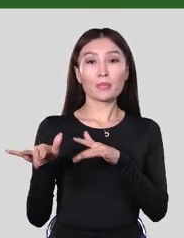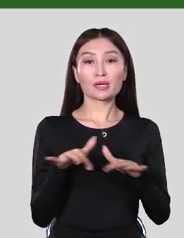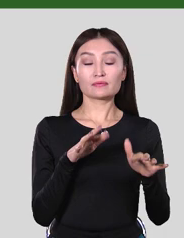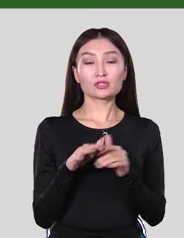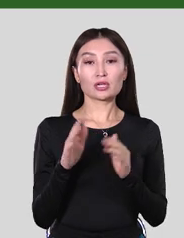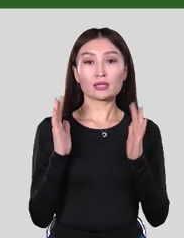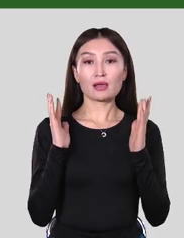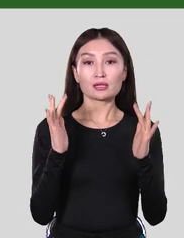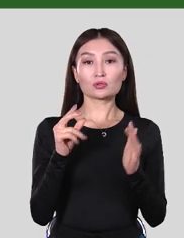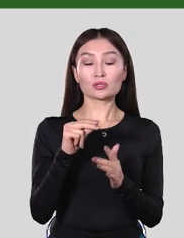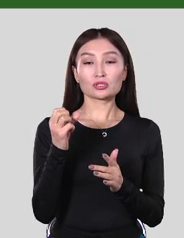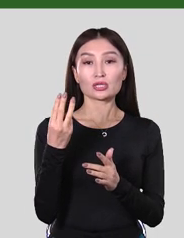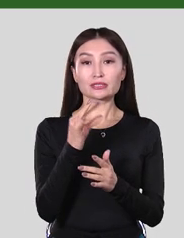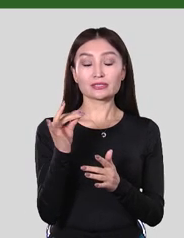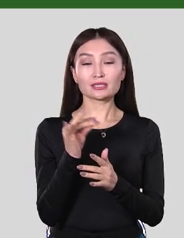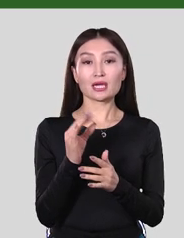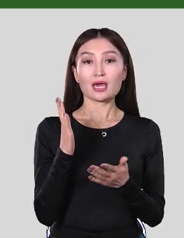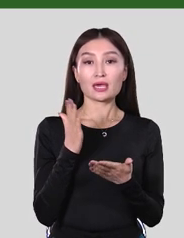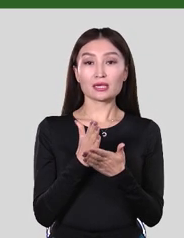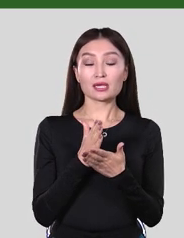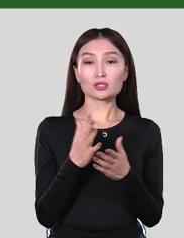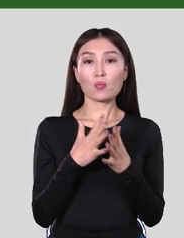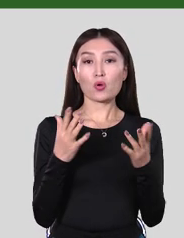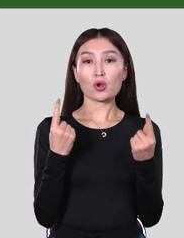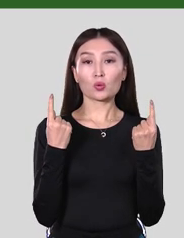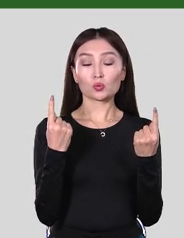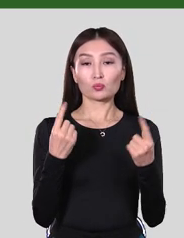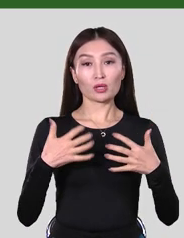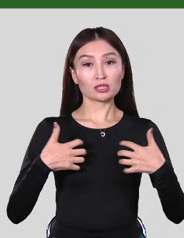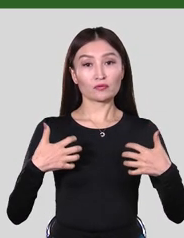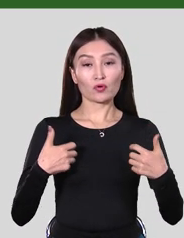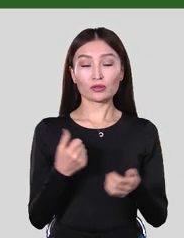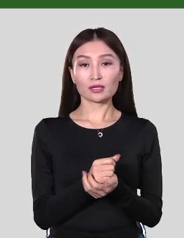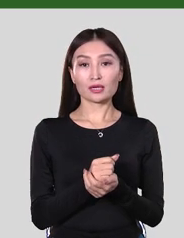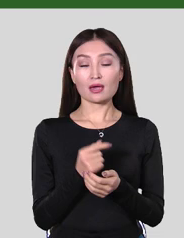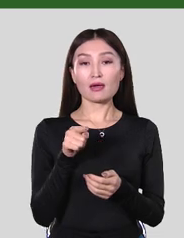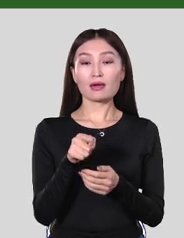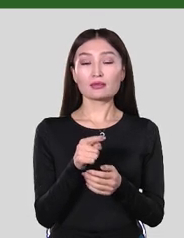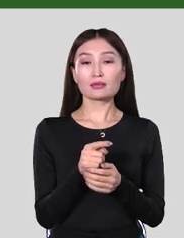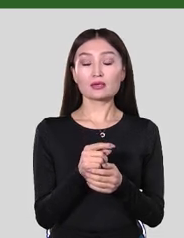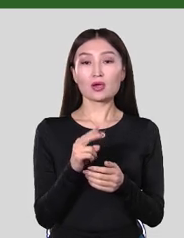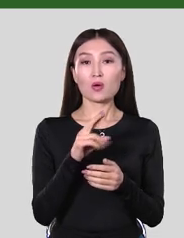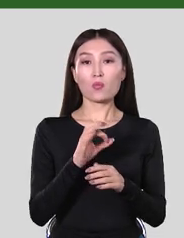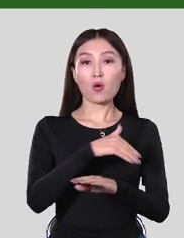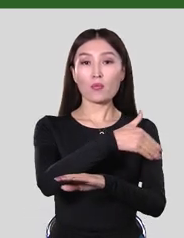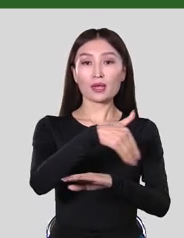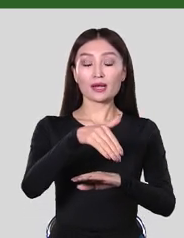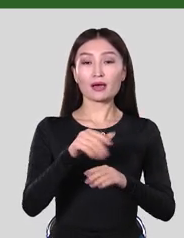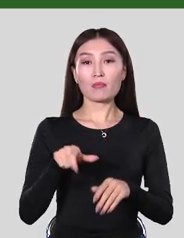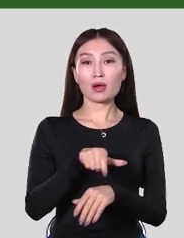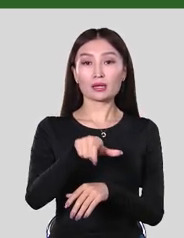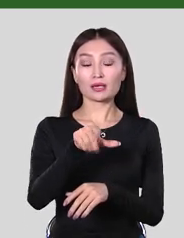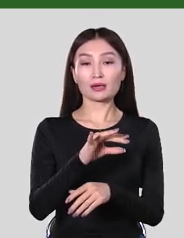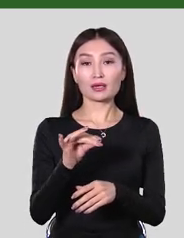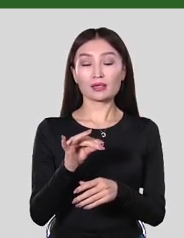чаще. Есть в сельве и более крупные наземные животные, но они держатся по берегам рек и